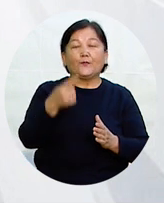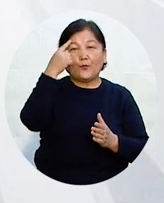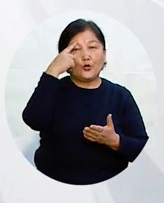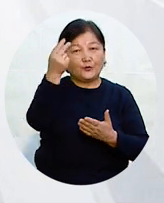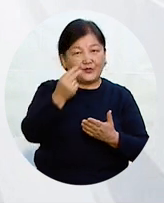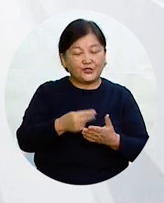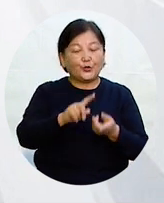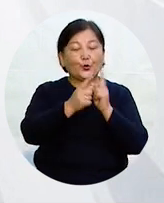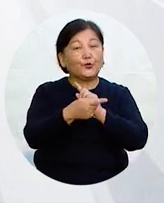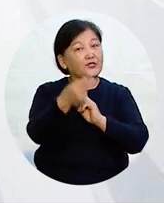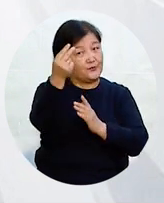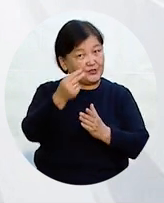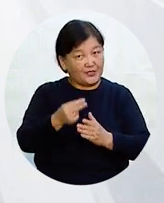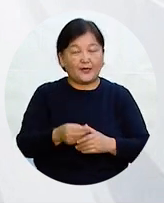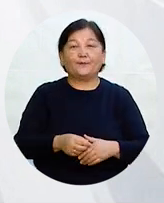бичээрэй.